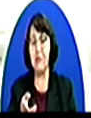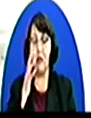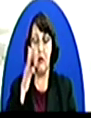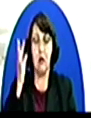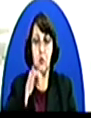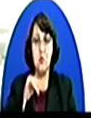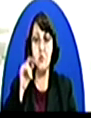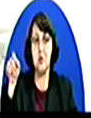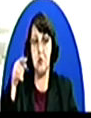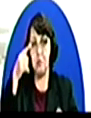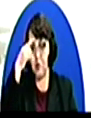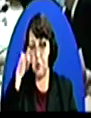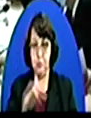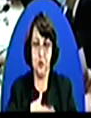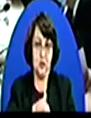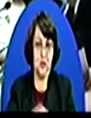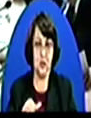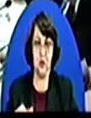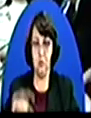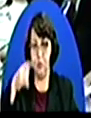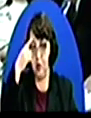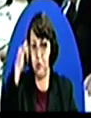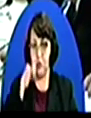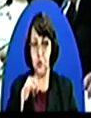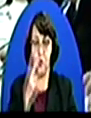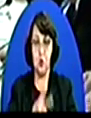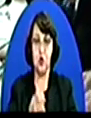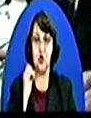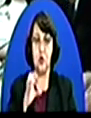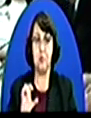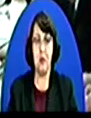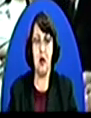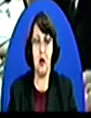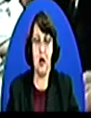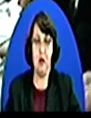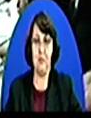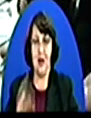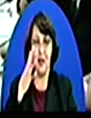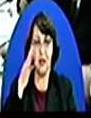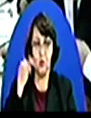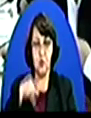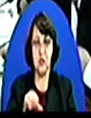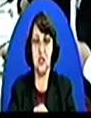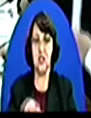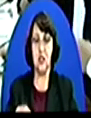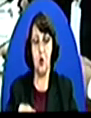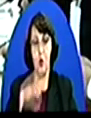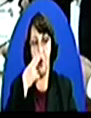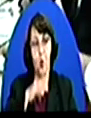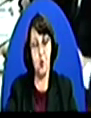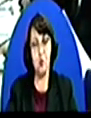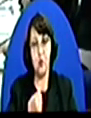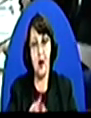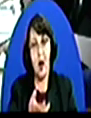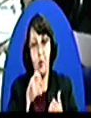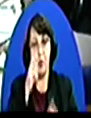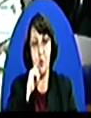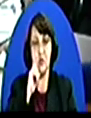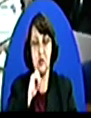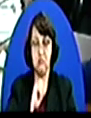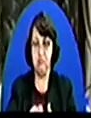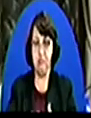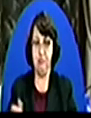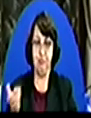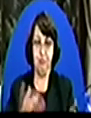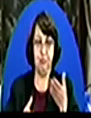суугаа Монгол улсын иргэд болон Монгол улсад хууль ёсоор банк оршин суудаг гадаадын иргэдээс хүүхдийн мөнгөнд итгэмжид хамрагдах хүсэлтүүд хөдөлмөр